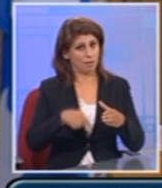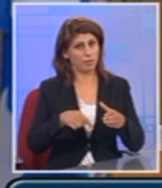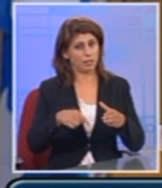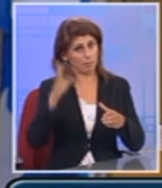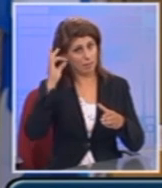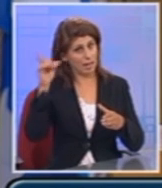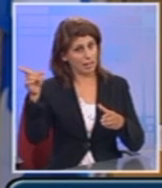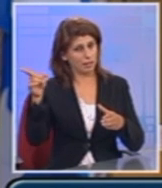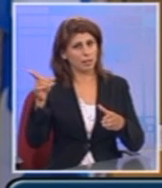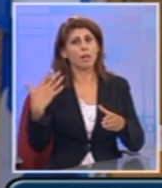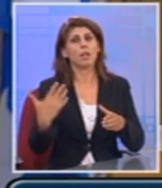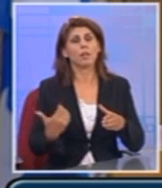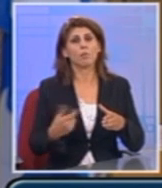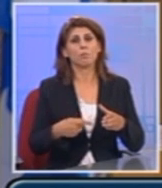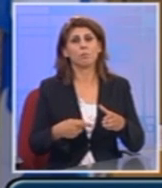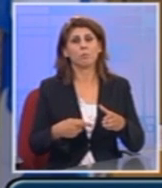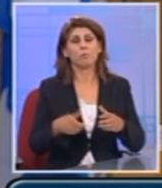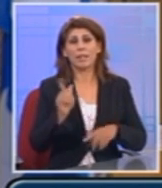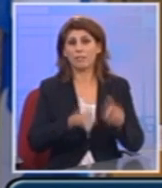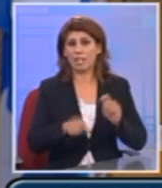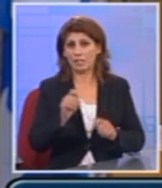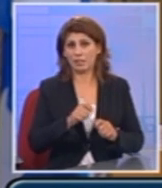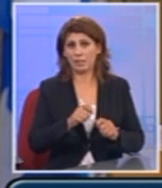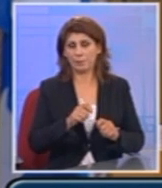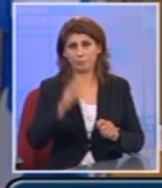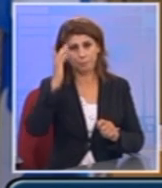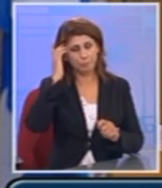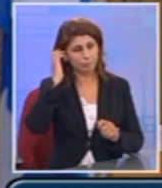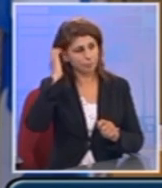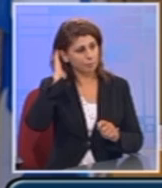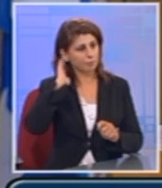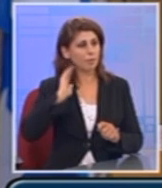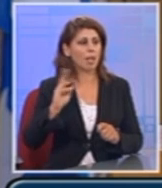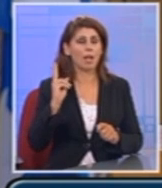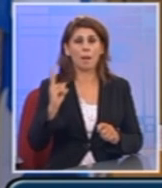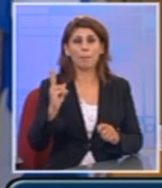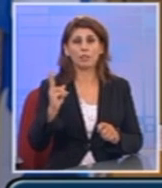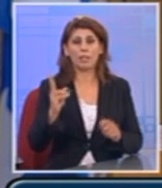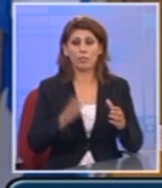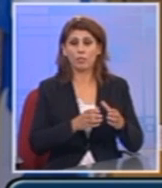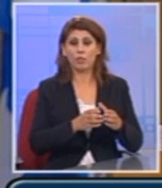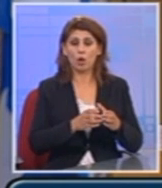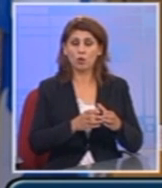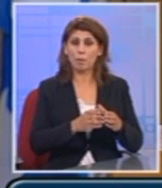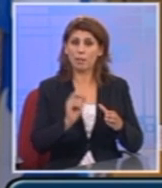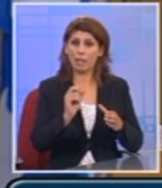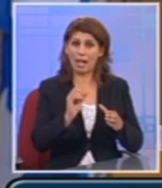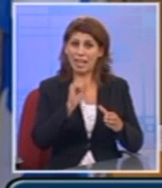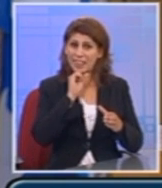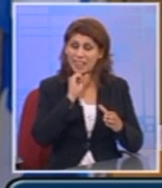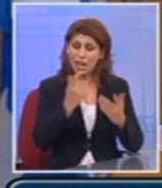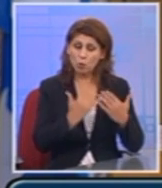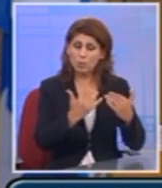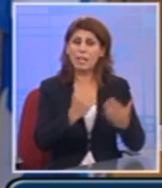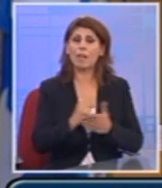που αποτελείται που έχει συγκροτηθεί από τα δύο σώματα την βουλή και τη γερουσία και